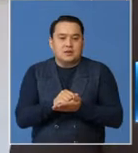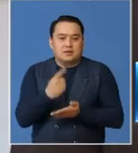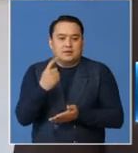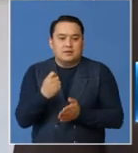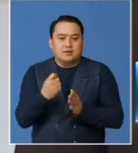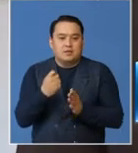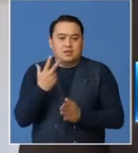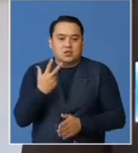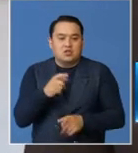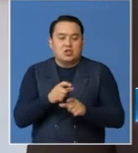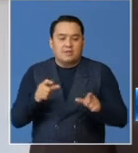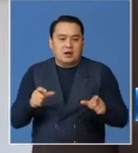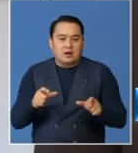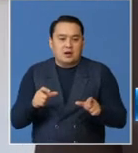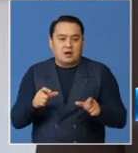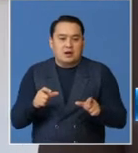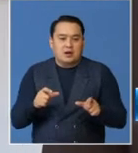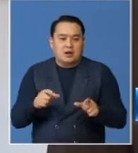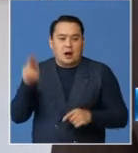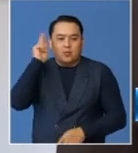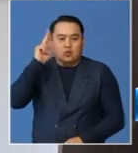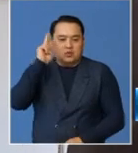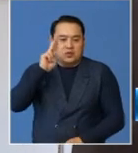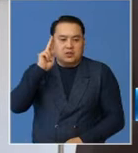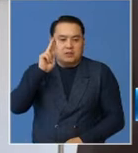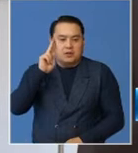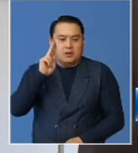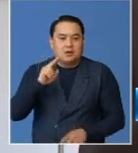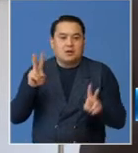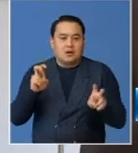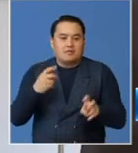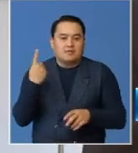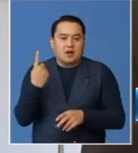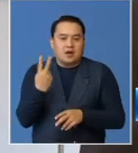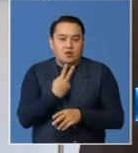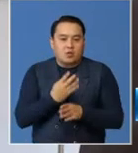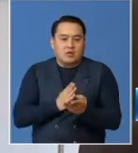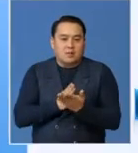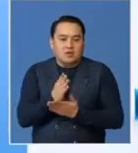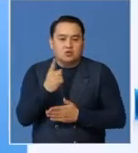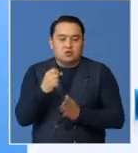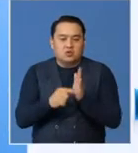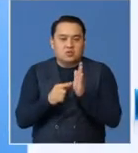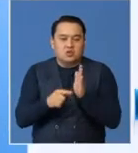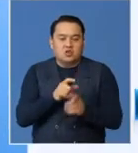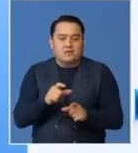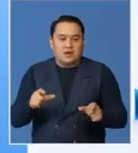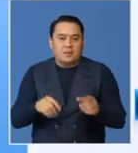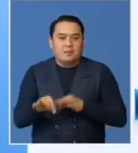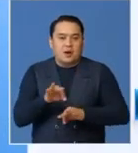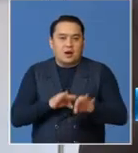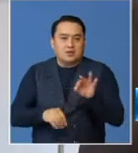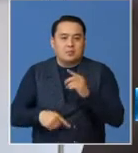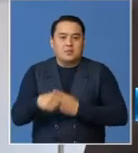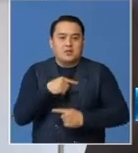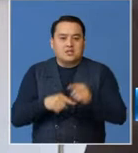человека охвачены краткосрочным обучением. Также в рамках второго направления 179 человек прошли обучение по проекту